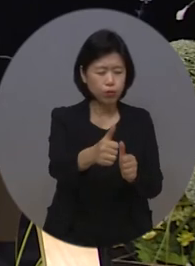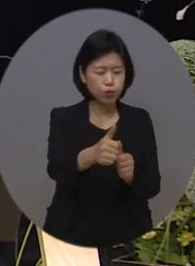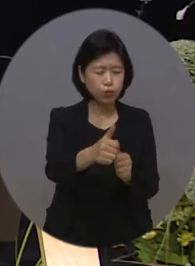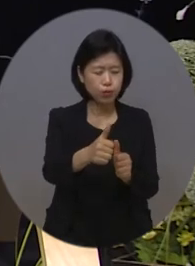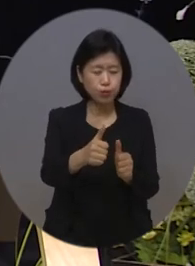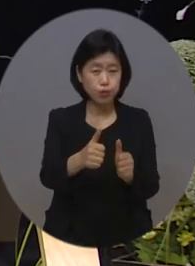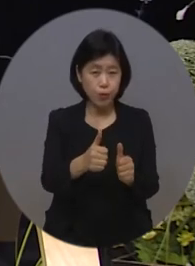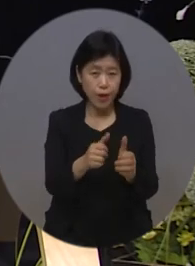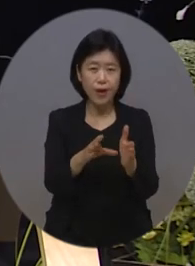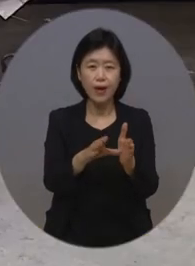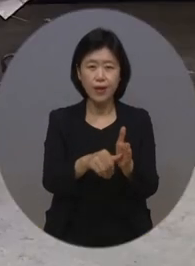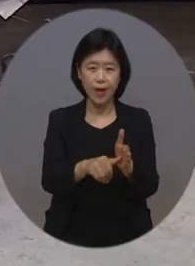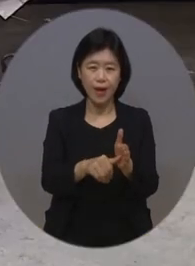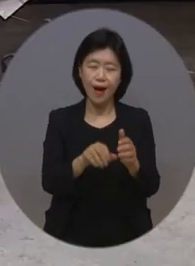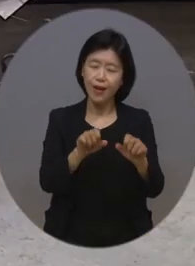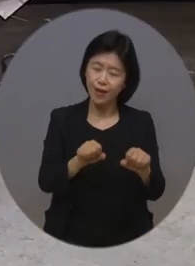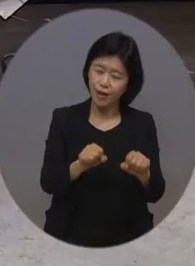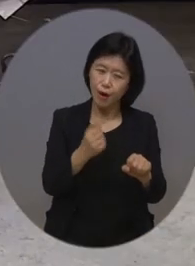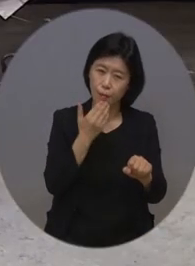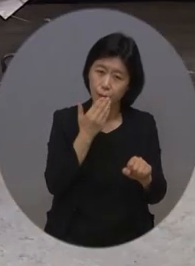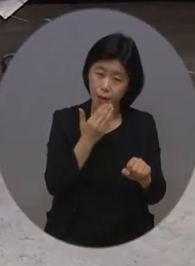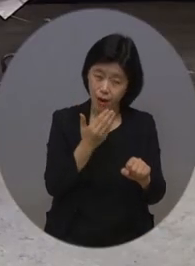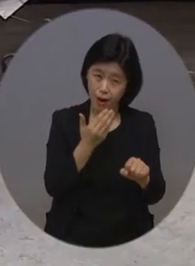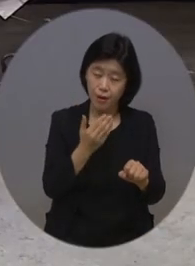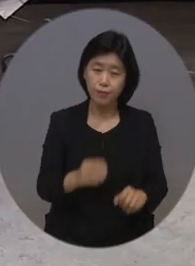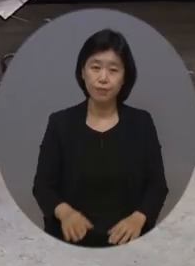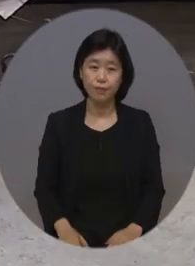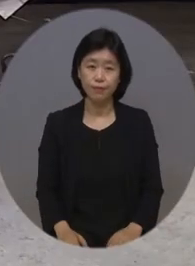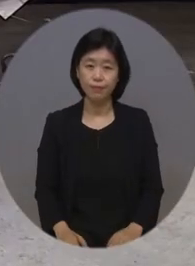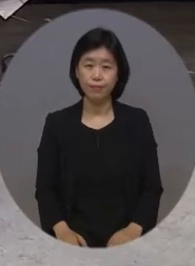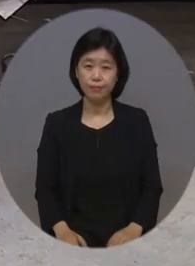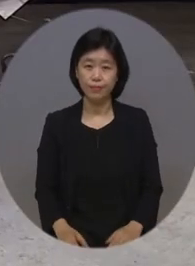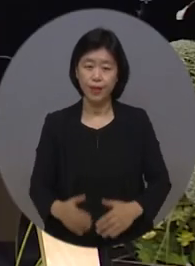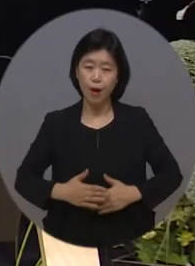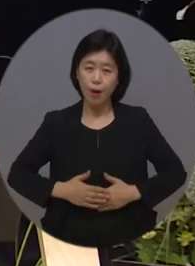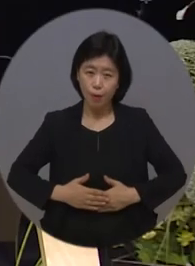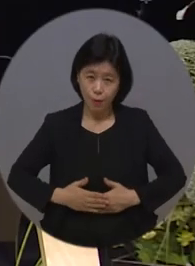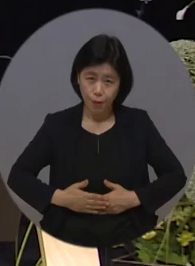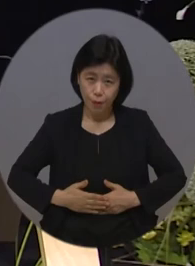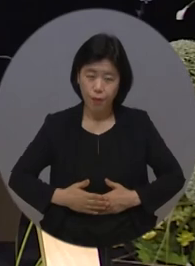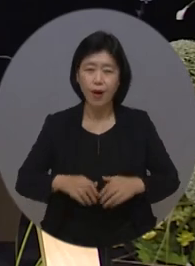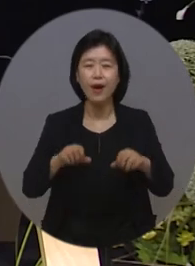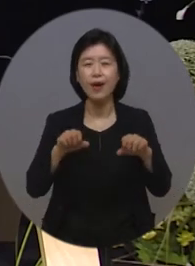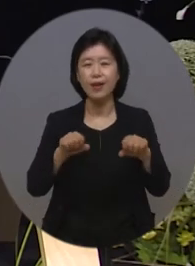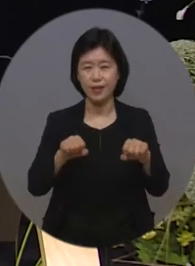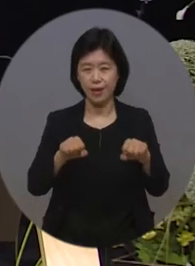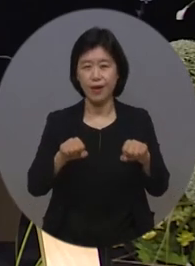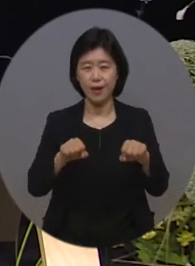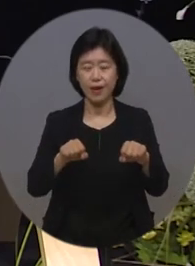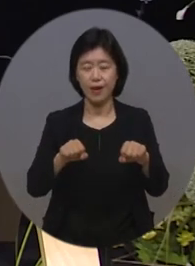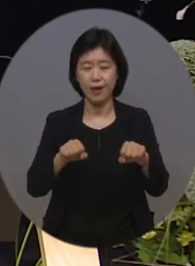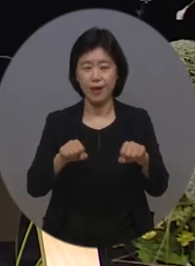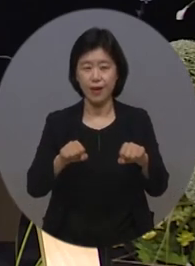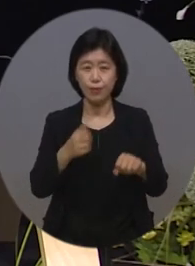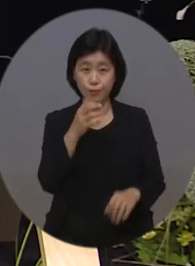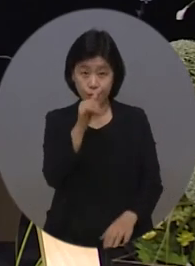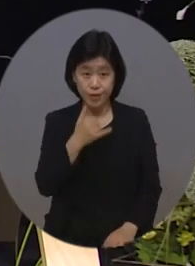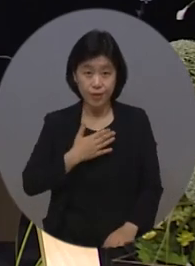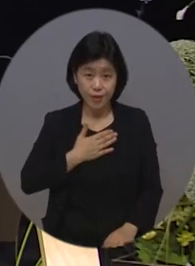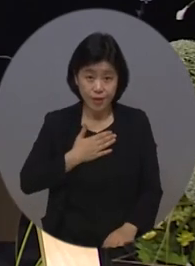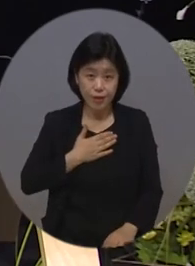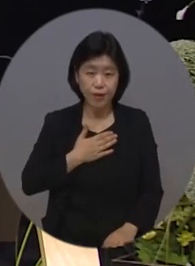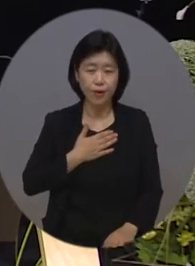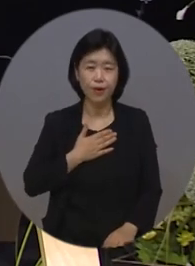아닐까요? 허리를 굽혀 절하는 자세에서 진심을 느끼듯, 굽혀 만든 아픔에 아기를 안고 젖먹이는